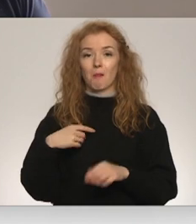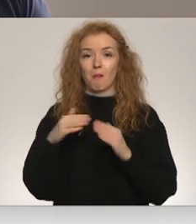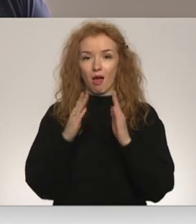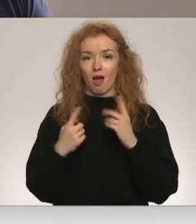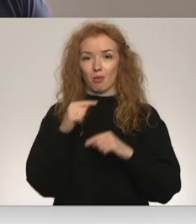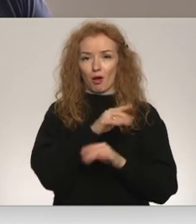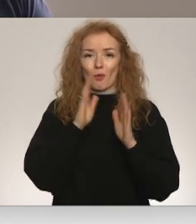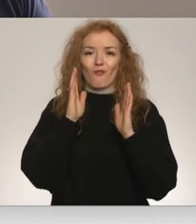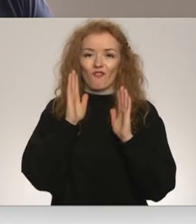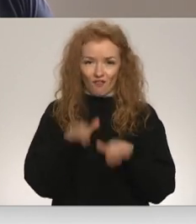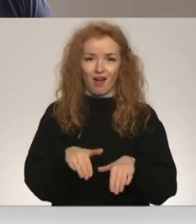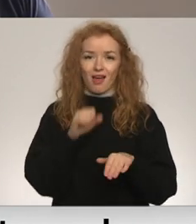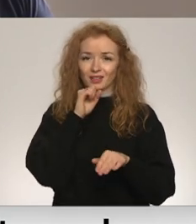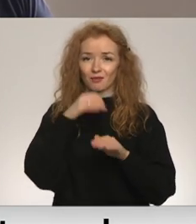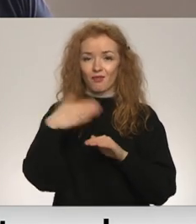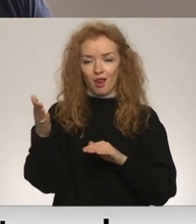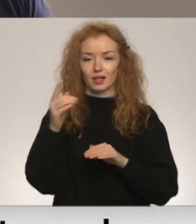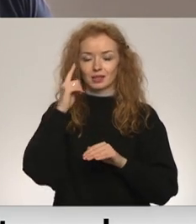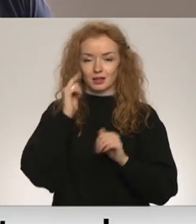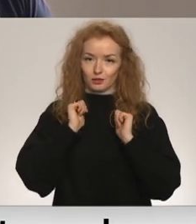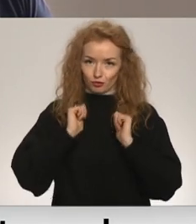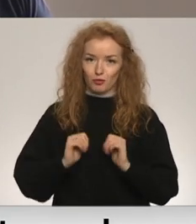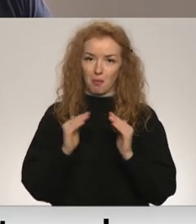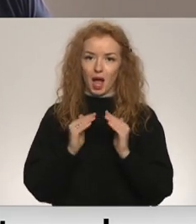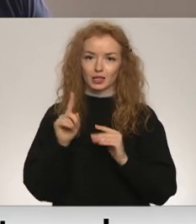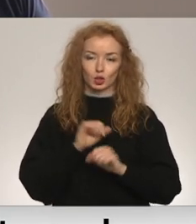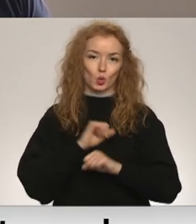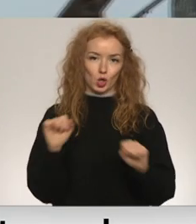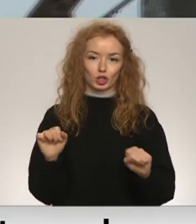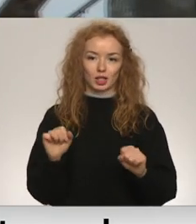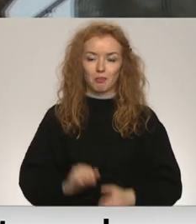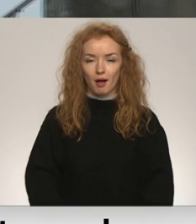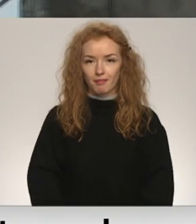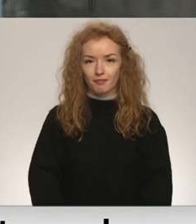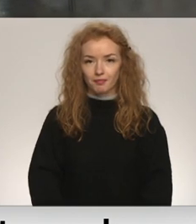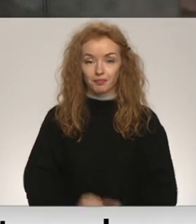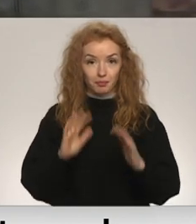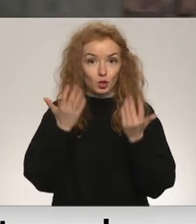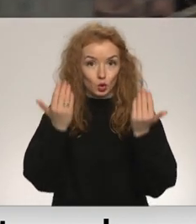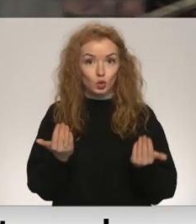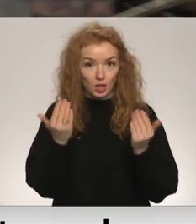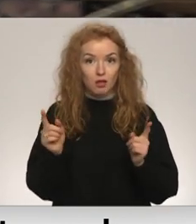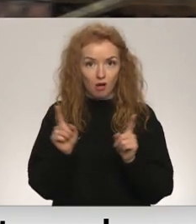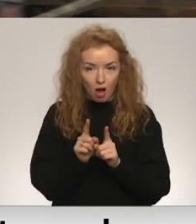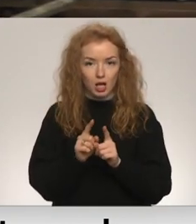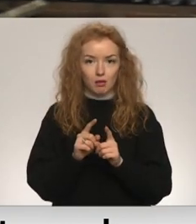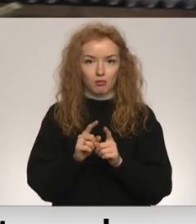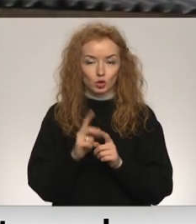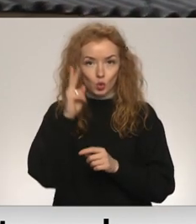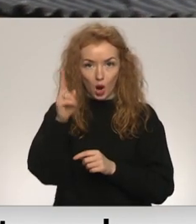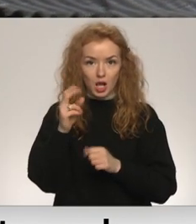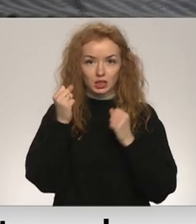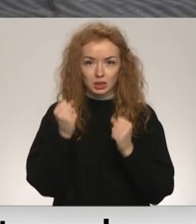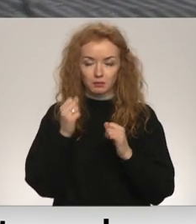atgriezties un līdz ar to zinām, ka mājas ir drošība un būs, kur atgriezties. Bet šodien arī sinoptiķi soli